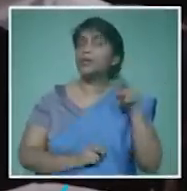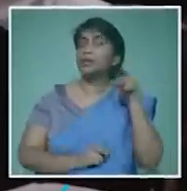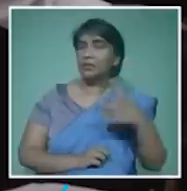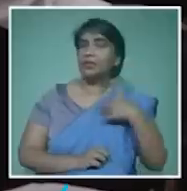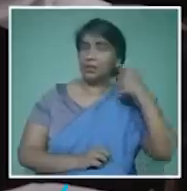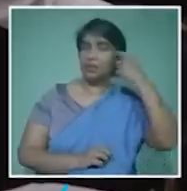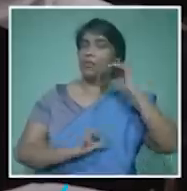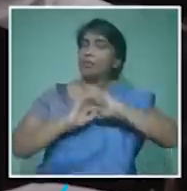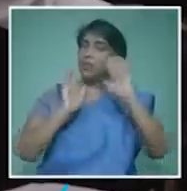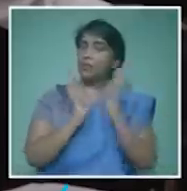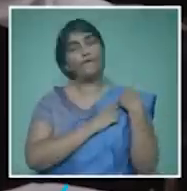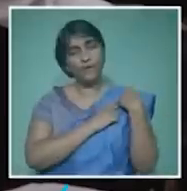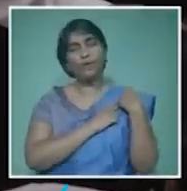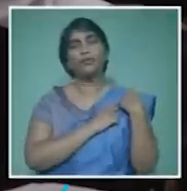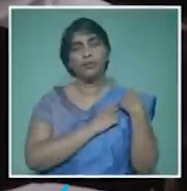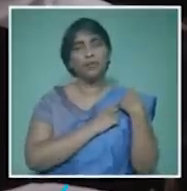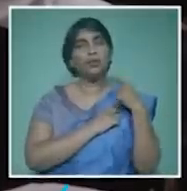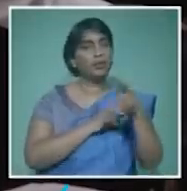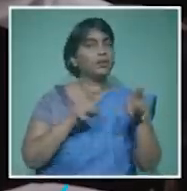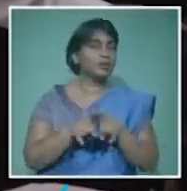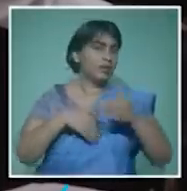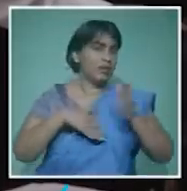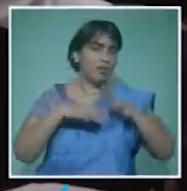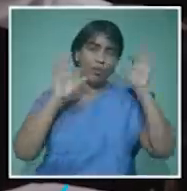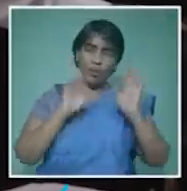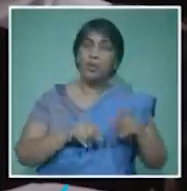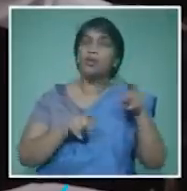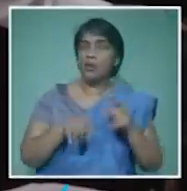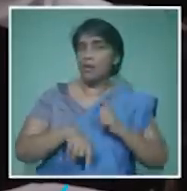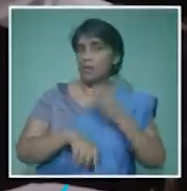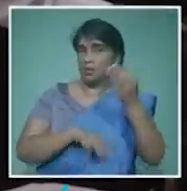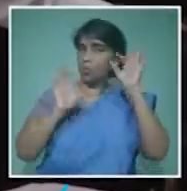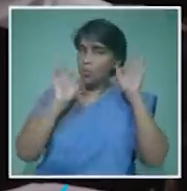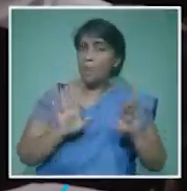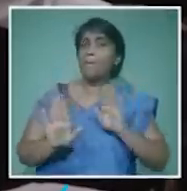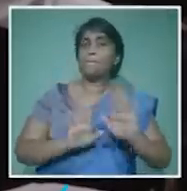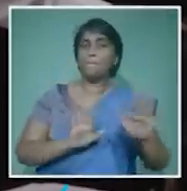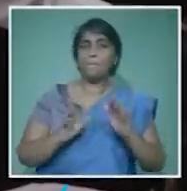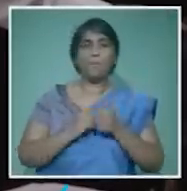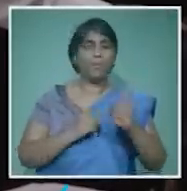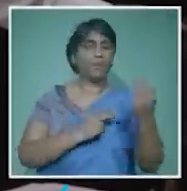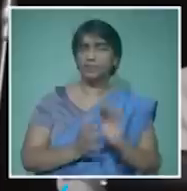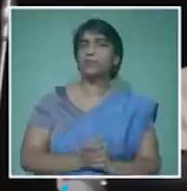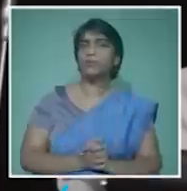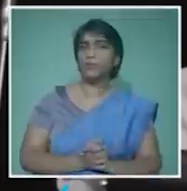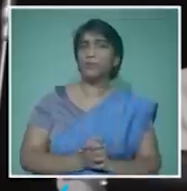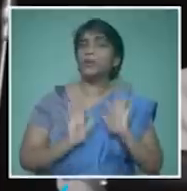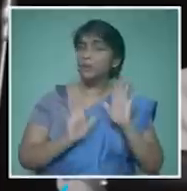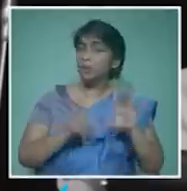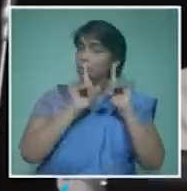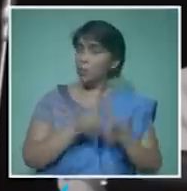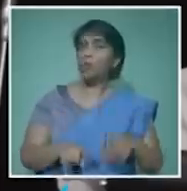මම හිතන්නේ හැම දෙනාගේම වගකීමක් තිබෙනවා. එවැනි තත්වයකට මුහුණ නොදී එවැනි තත්වයකට ඉඩ නොදී මේ පාලනය ගෙන යාම වගකීමක් තියෙනවා කියලා අපි හිතනවා. ඉතින් මේ